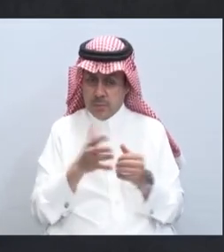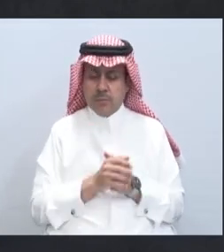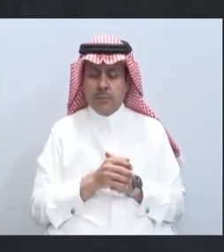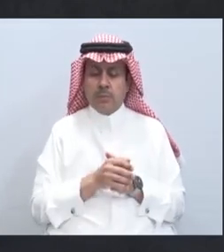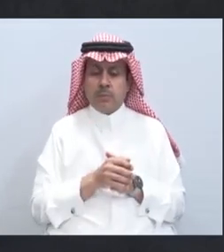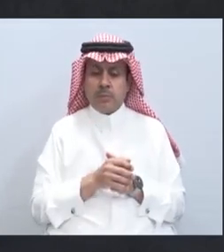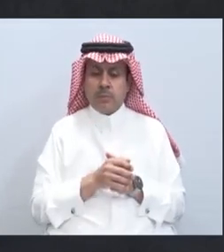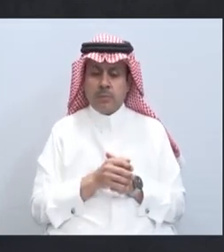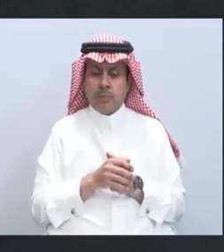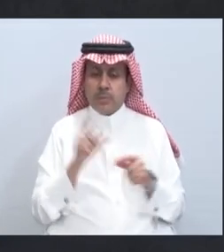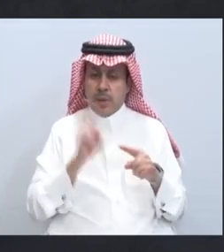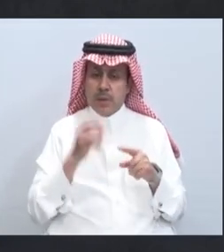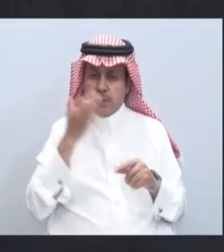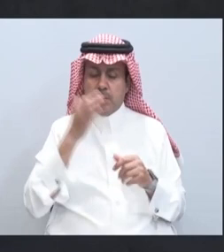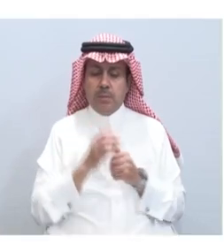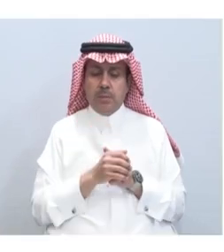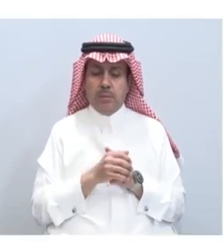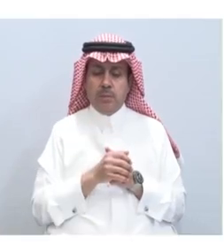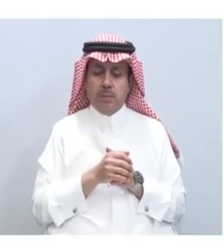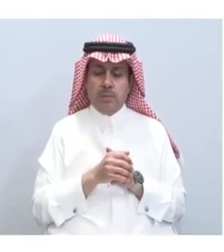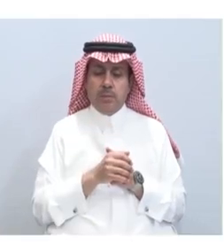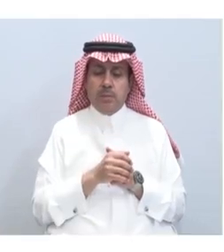بعمليات اسرع واسهل